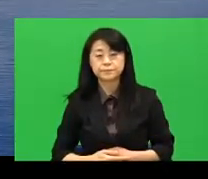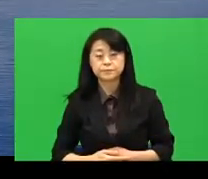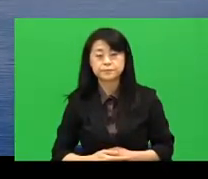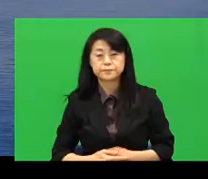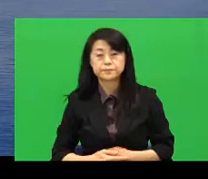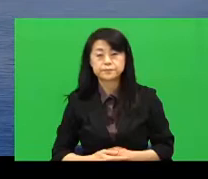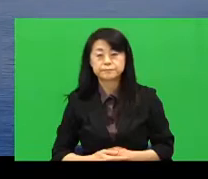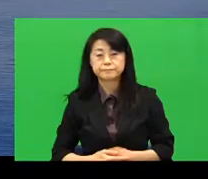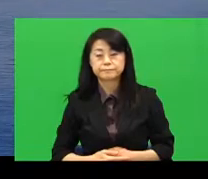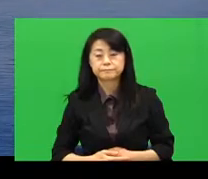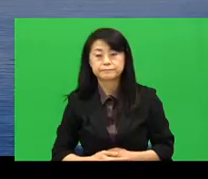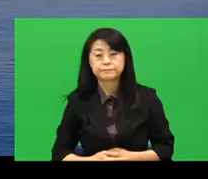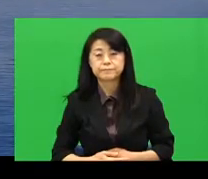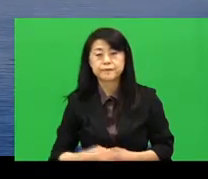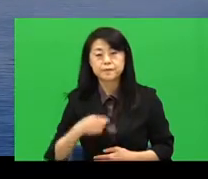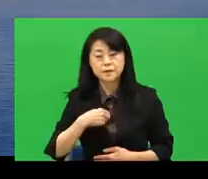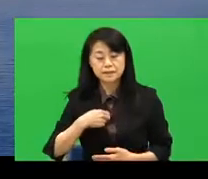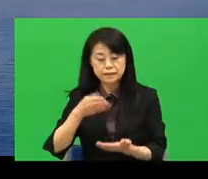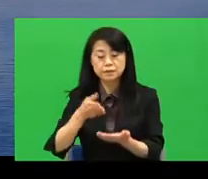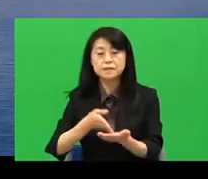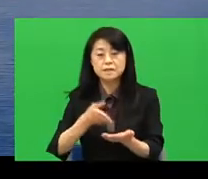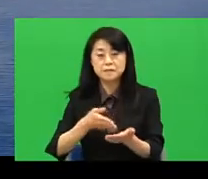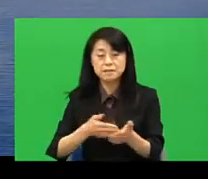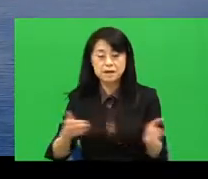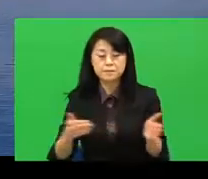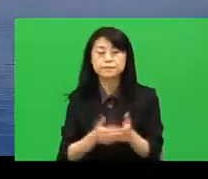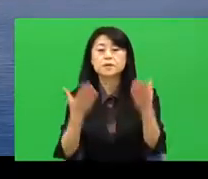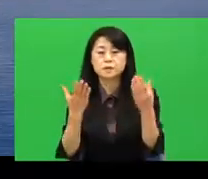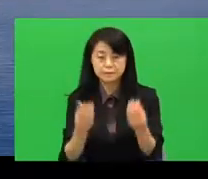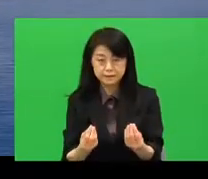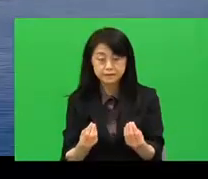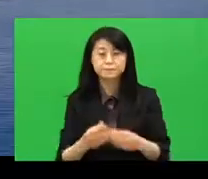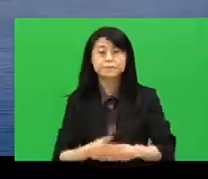以上で私からの説明を終わらせていただきます。